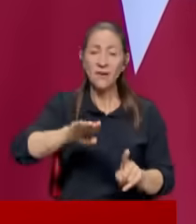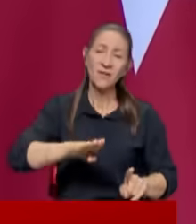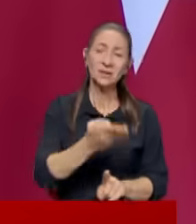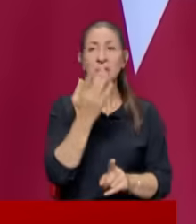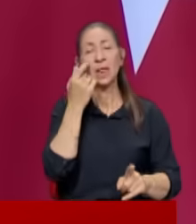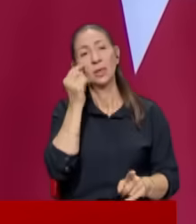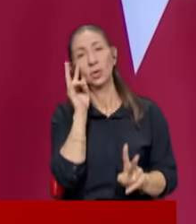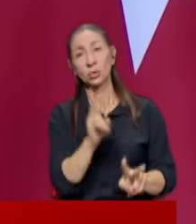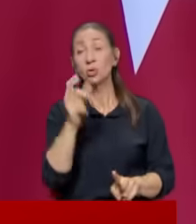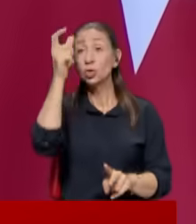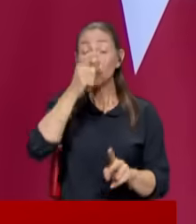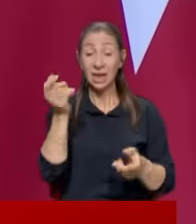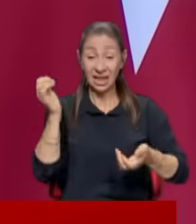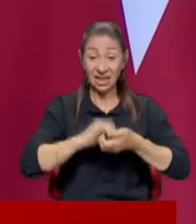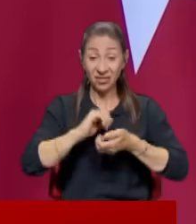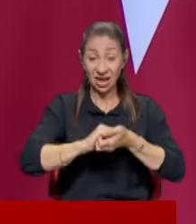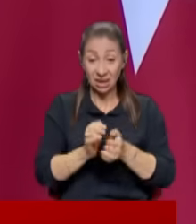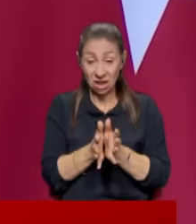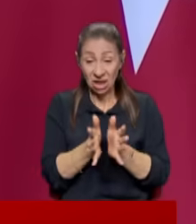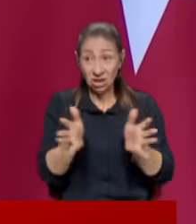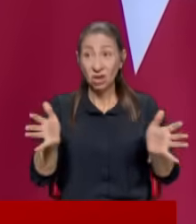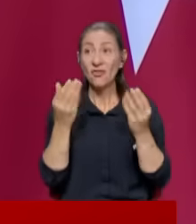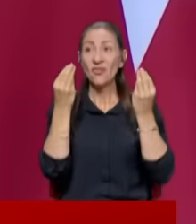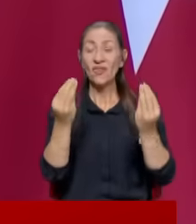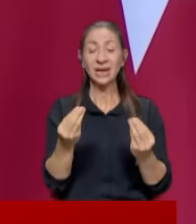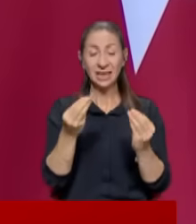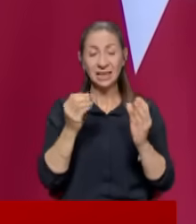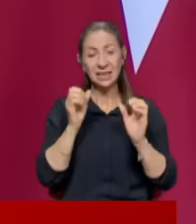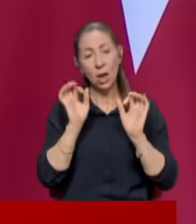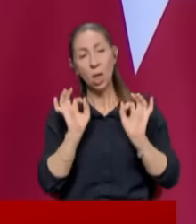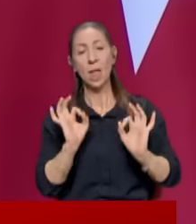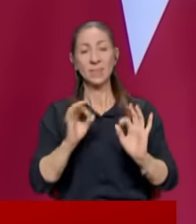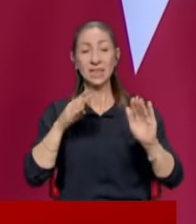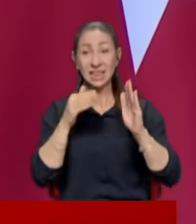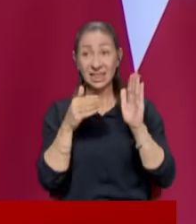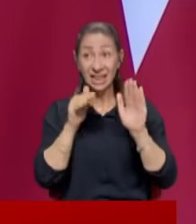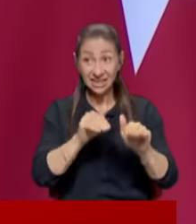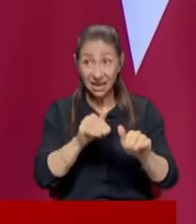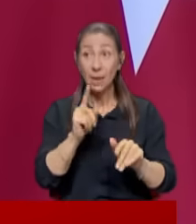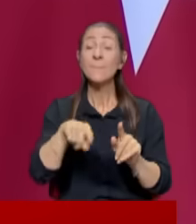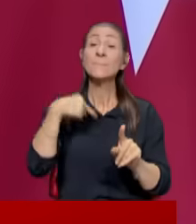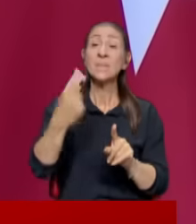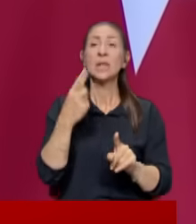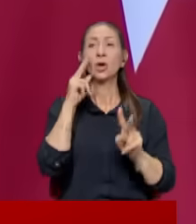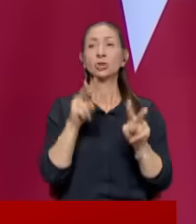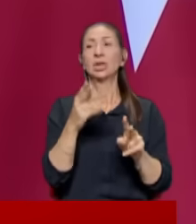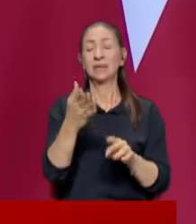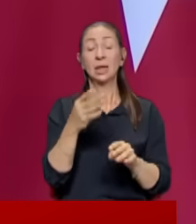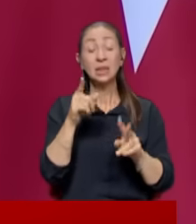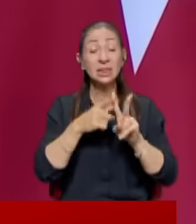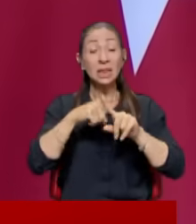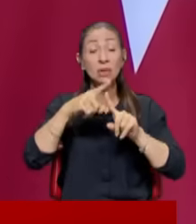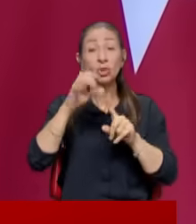olduk. Türkiye İttifakın genişlemesine verdiği ilkeli desteği böylece bir kez daha ortaya koymuştur.